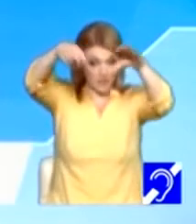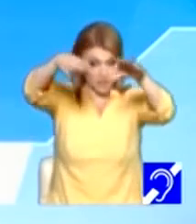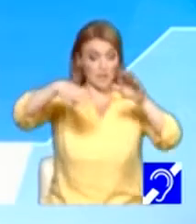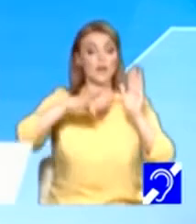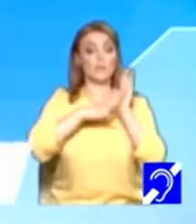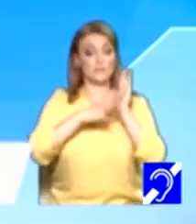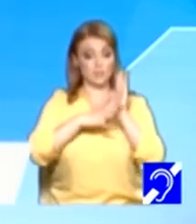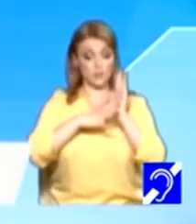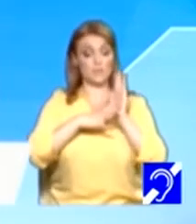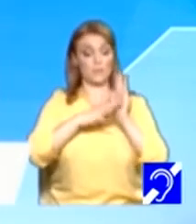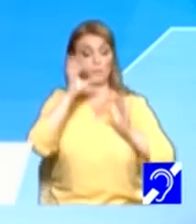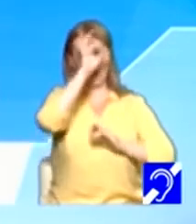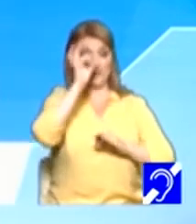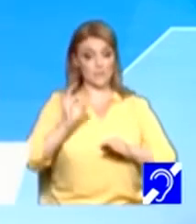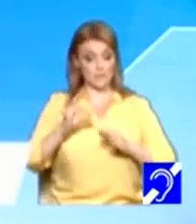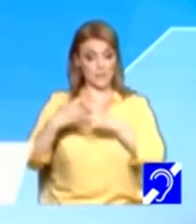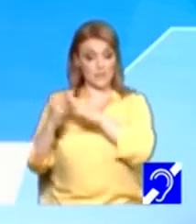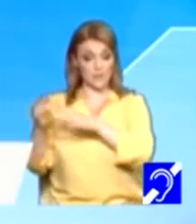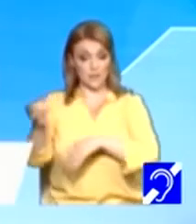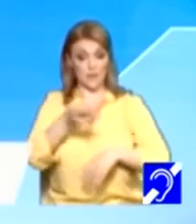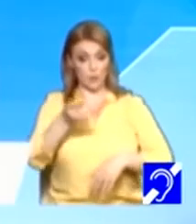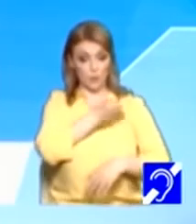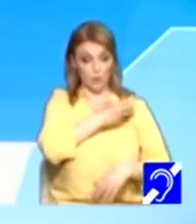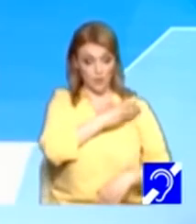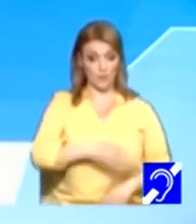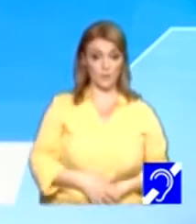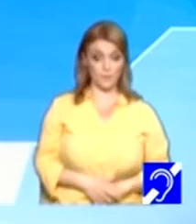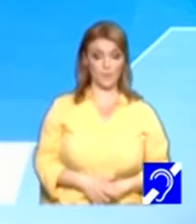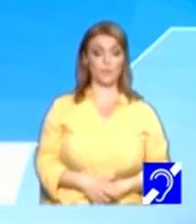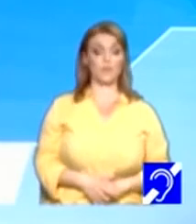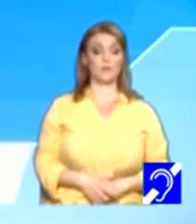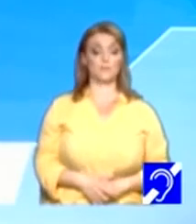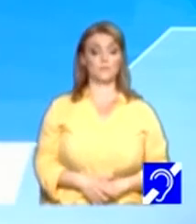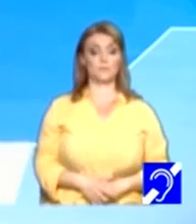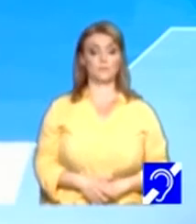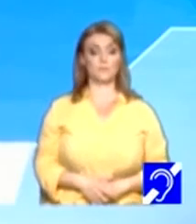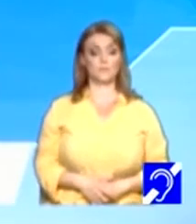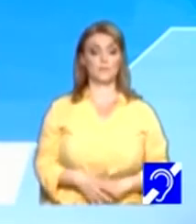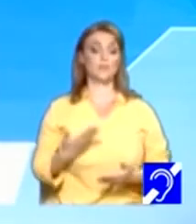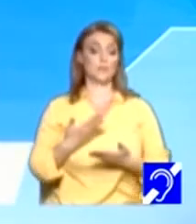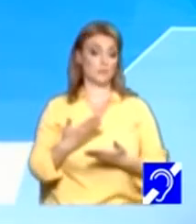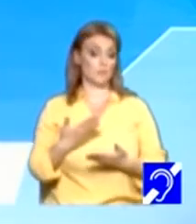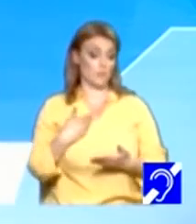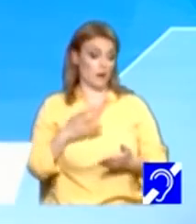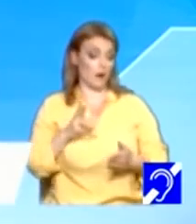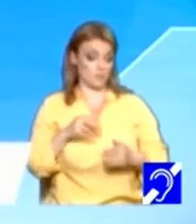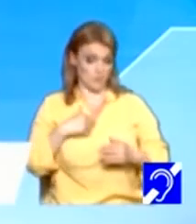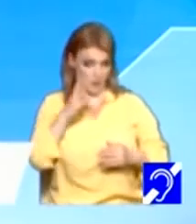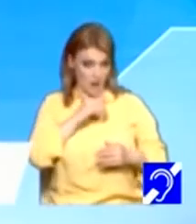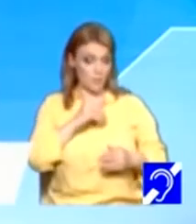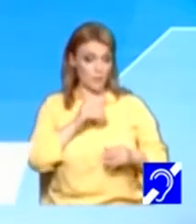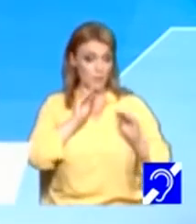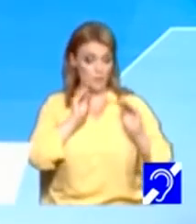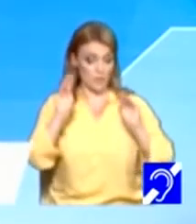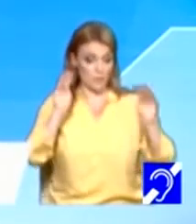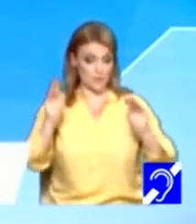din satele din raionul Orhei, de ce în municipiul Orhei este ceea ce toată lumea știe, un exemplu de dezvoltare al țării, iar în primăriile, și